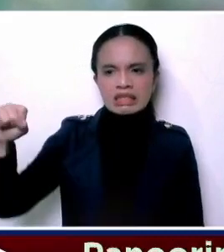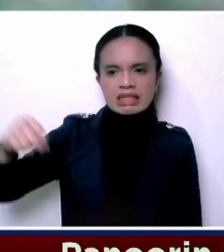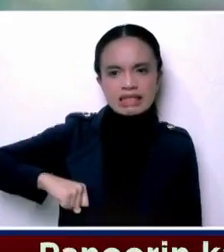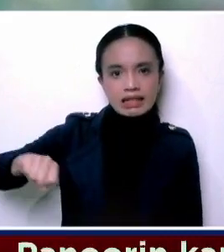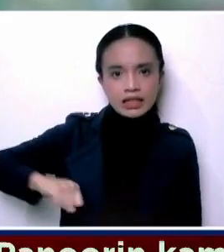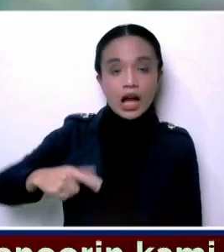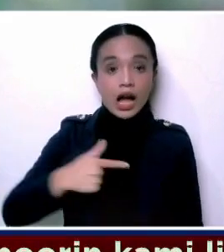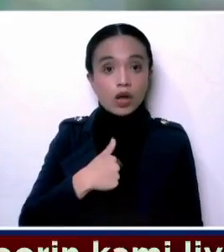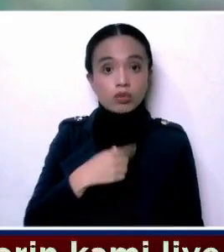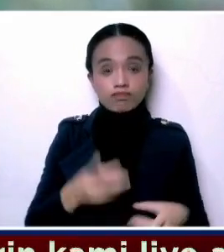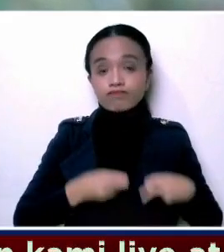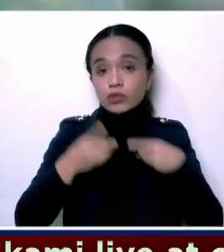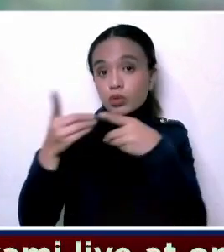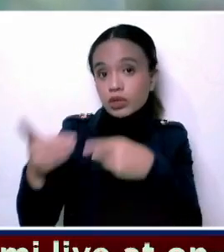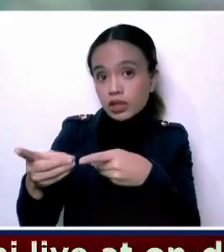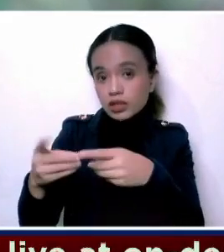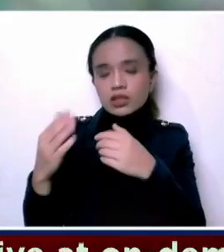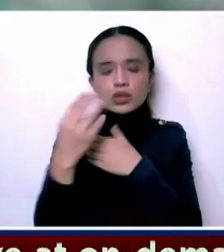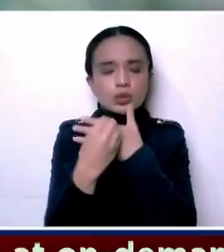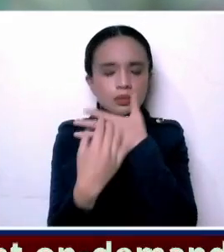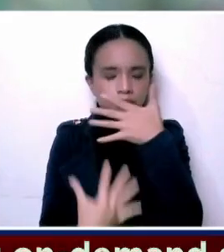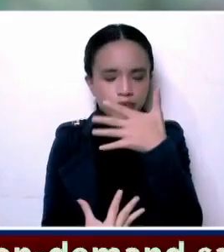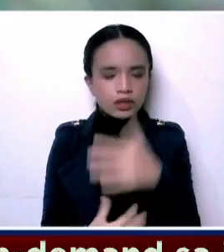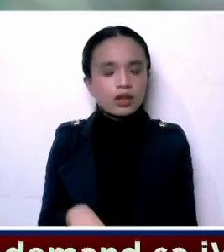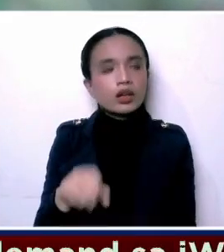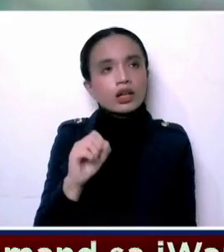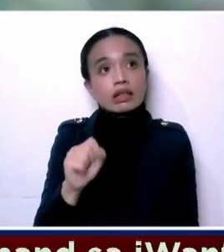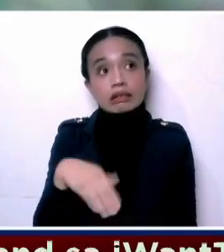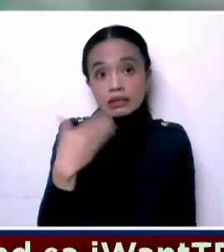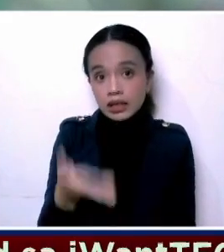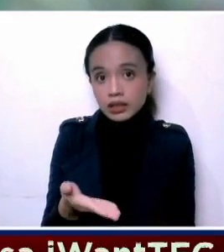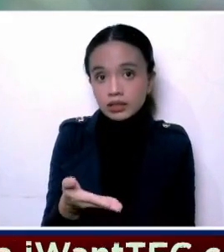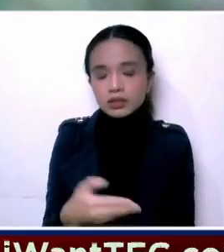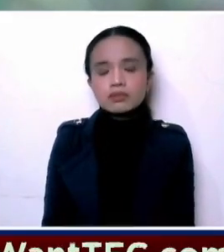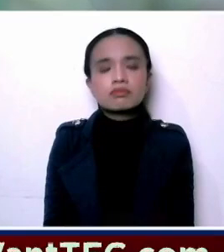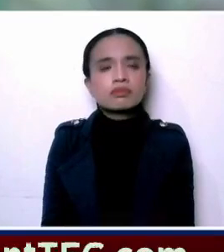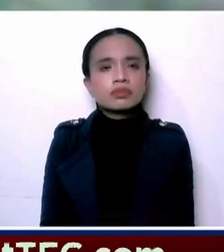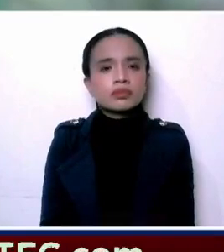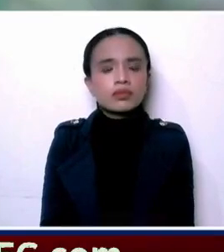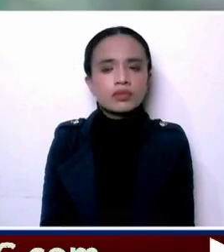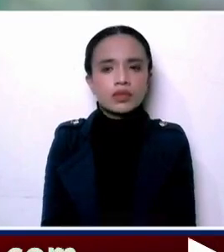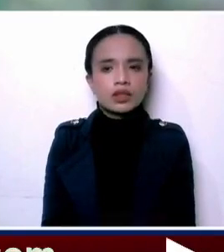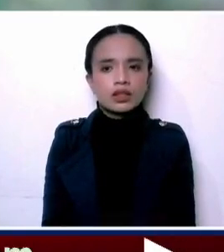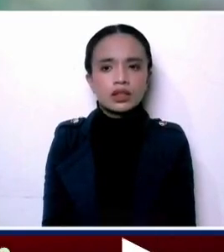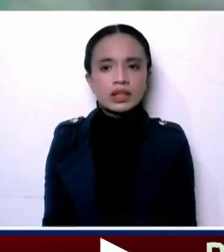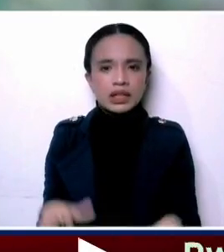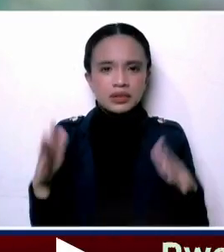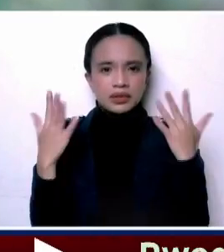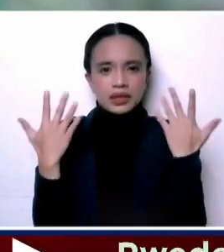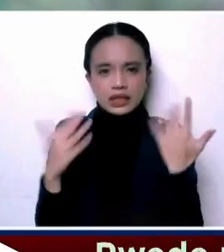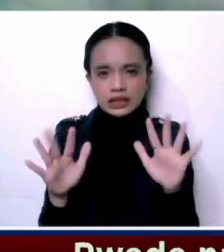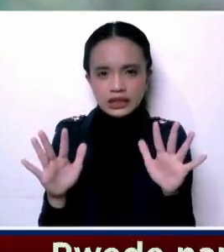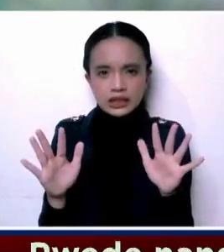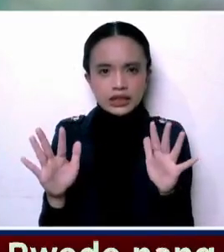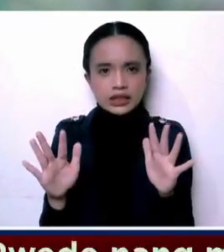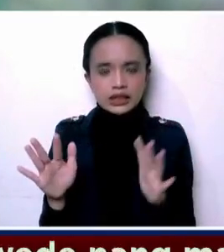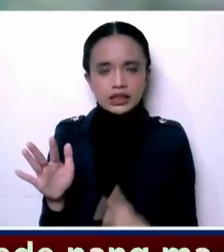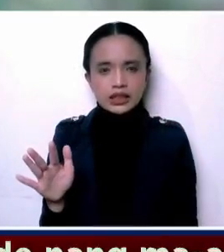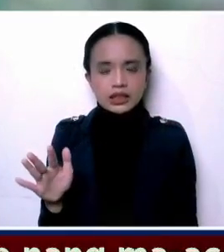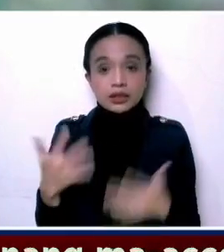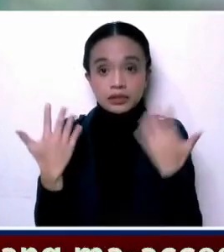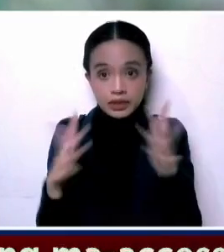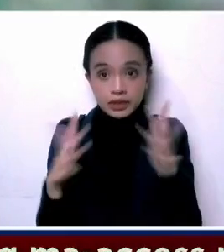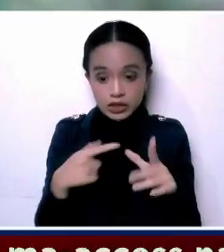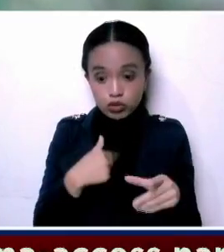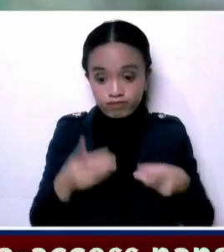po. Tapos ay di, nung pagkatapos nga po namin ng pagkatapos ko